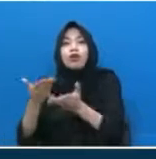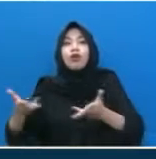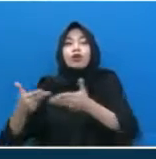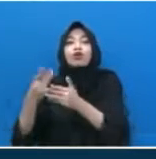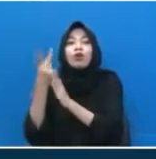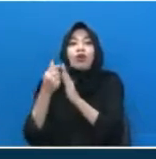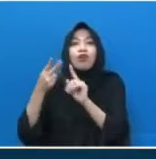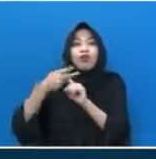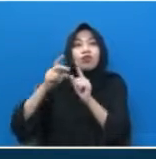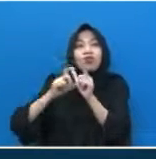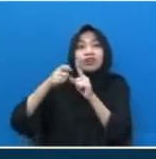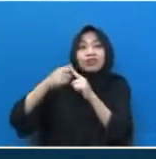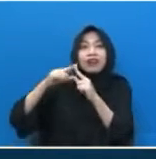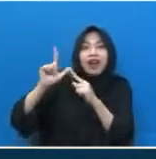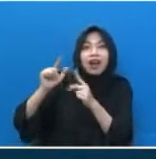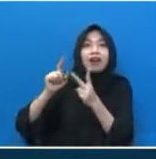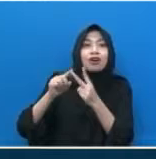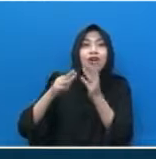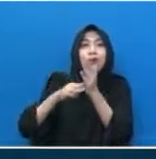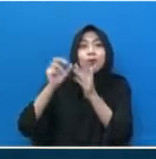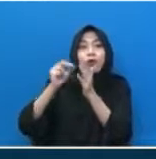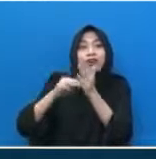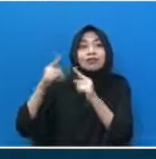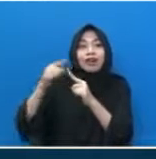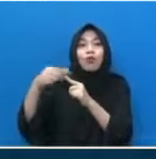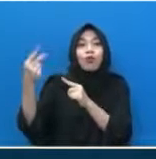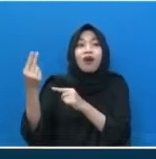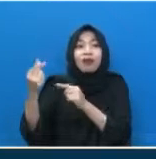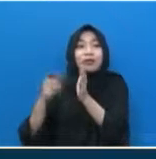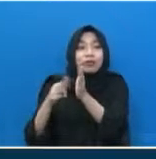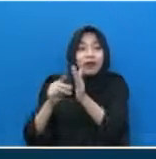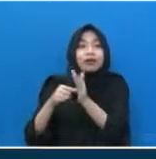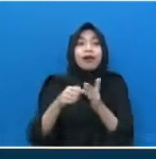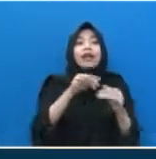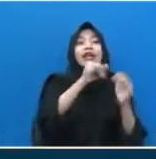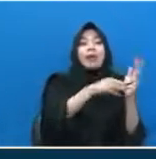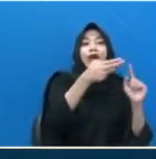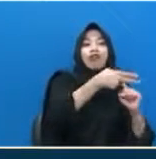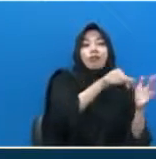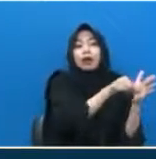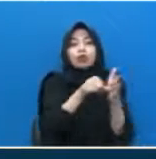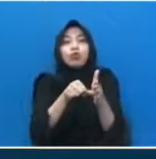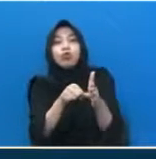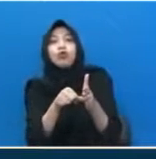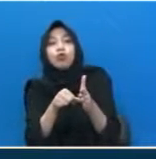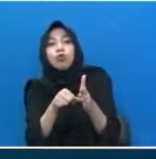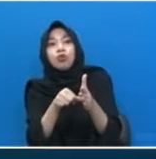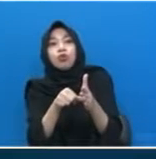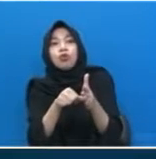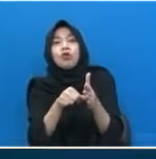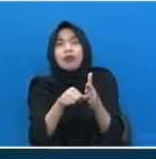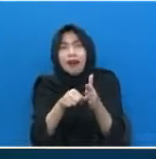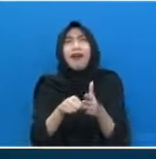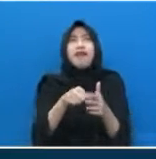fiskal atau moneter di negara-negara berkembang bila ada masalah bisa dibantu Indonesia merasa bahwa kita